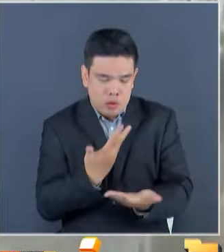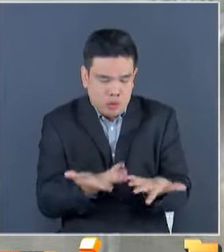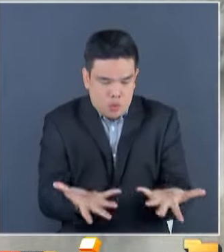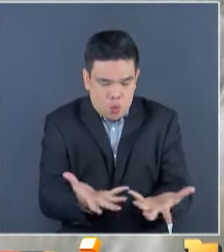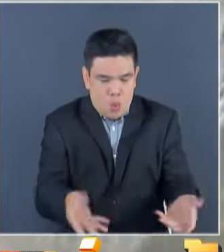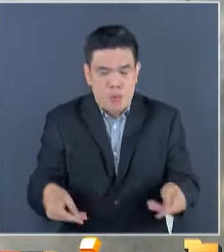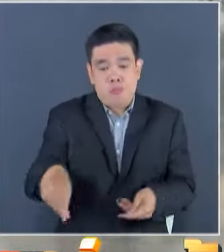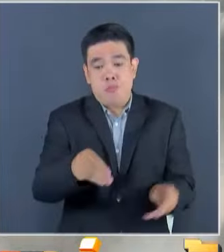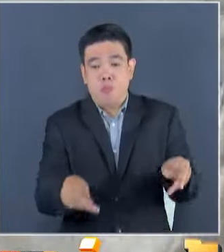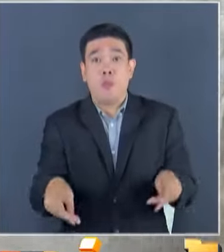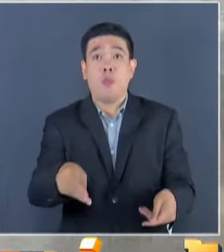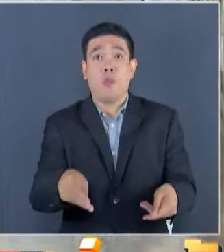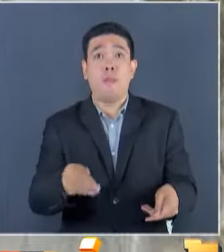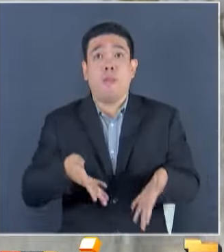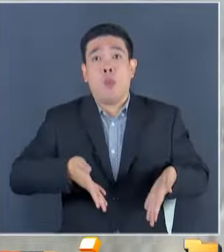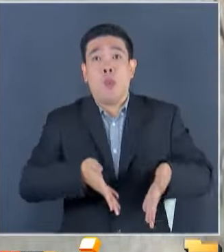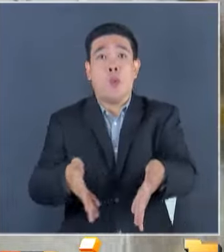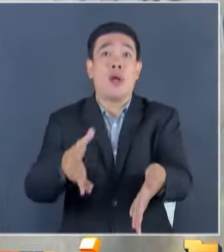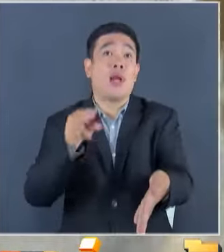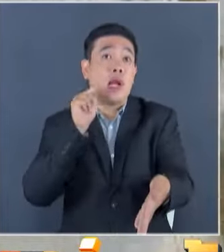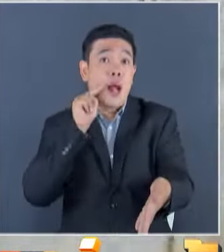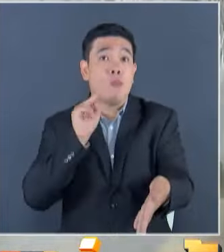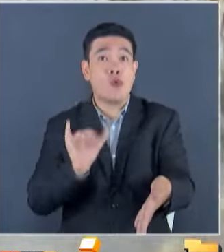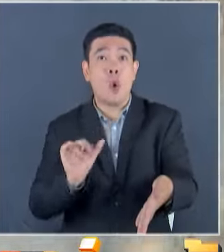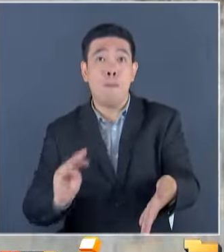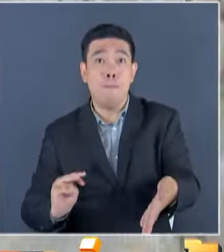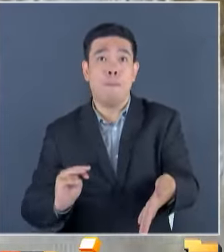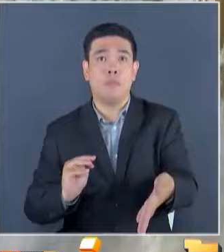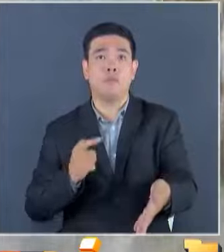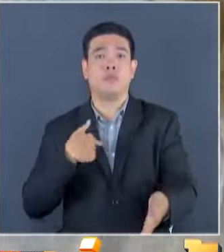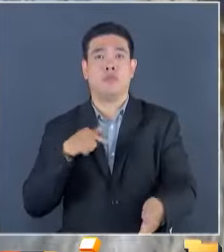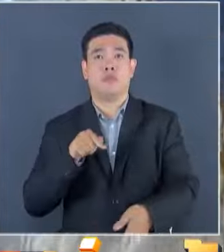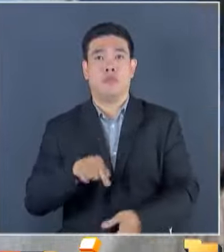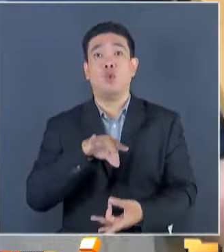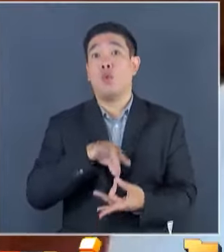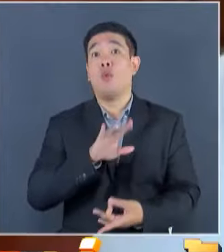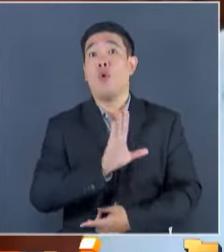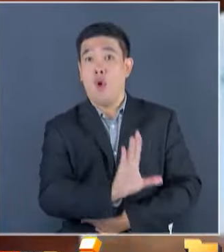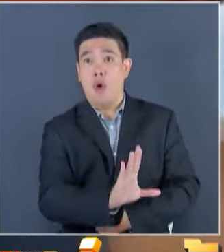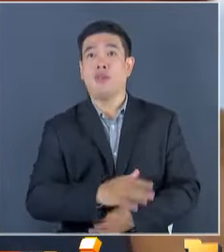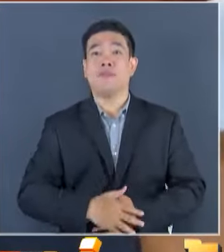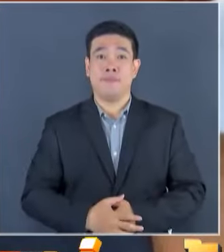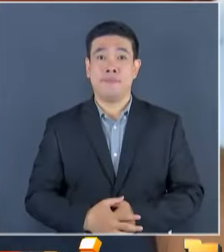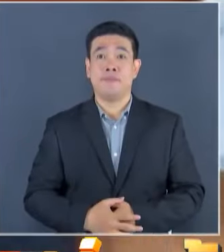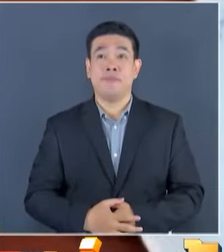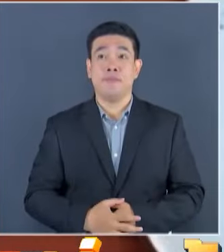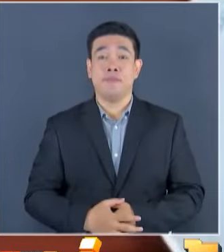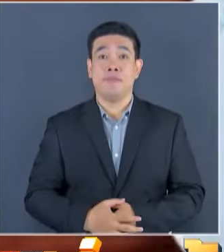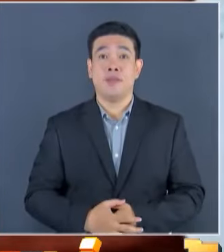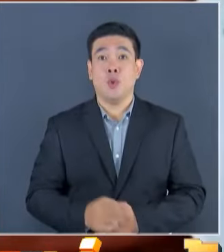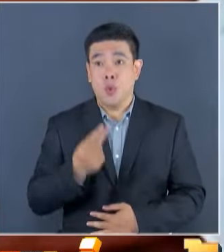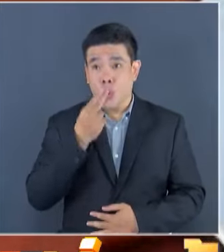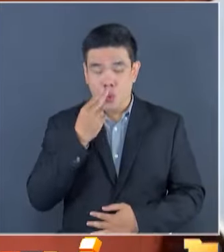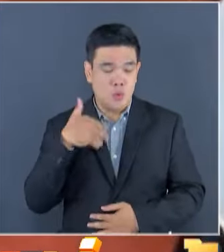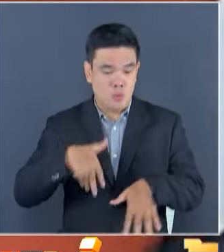อยู่ที่บริเวณกลางแม่น้ำยมนะครับบ้านสุเม่นหมู่หนึ่งตำบลแม่ศิลอำเภอศรีสัชนาลัยจังหวัดสุโขทัยนะครับคุณผู้ชมครับ